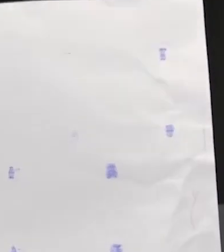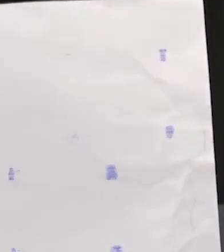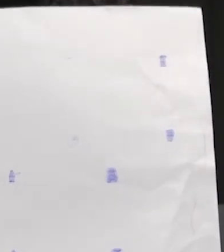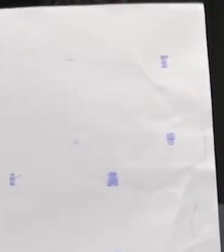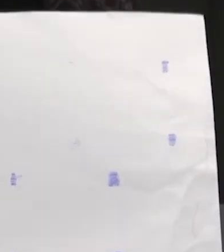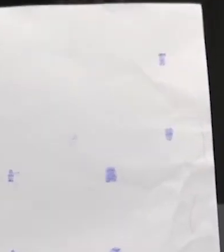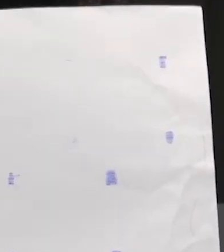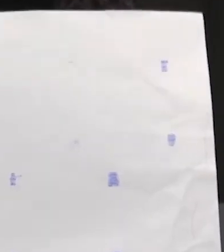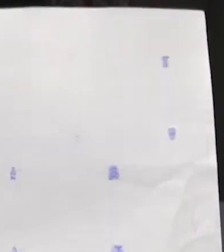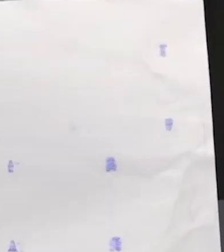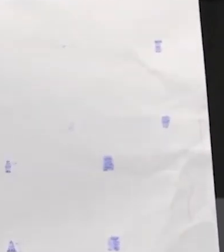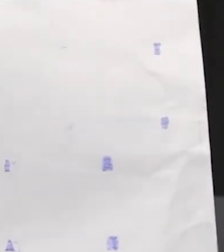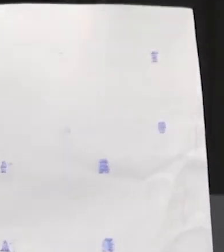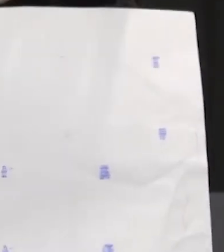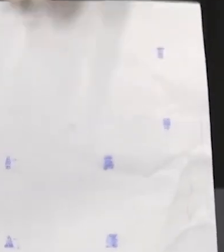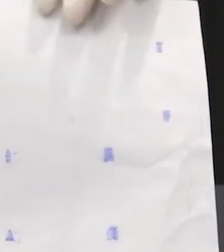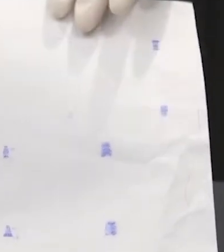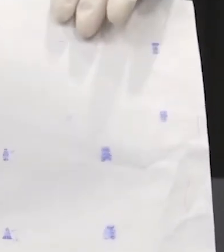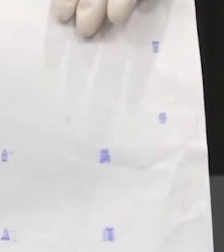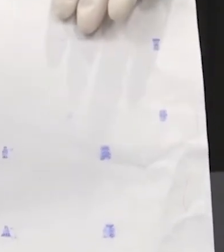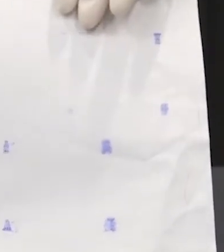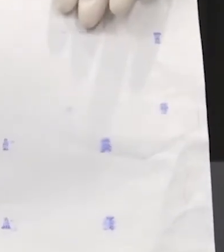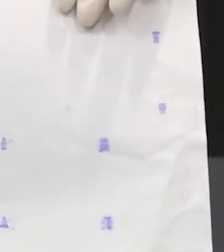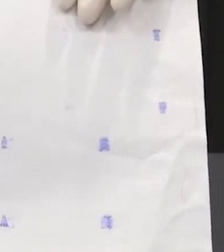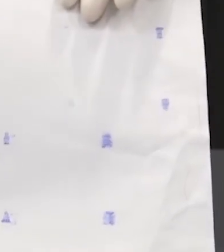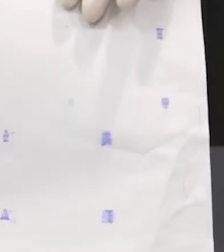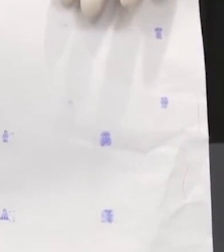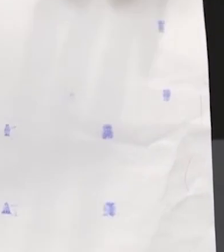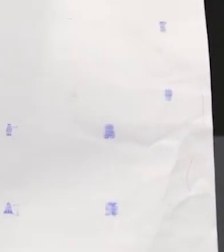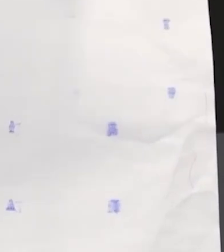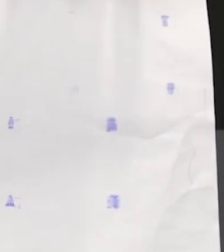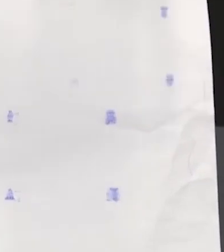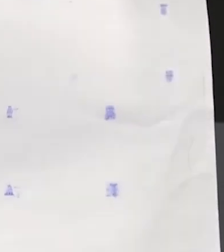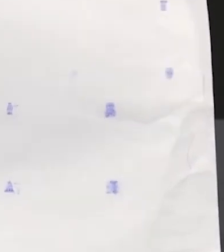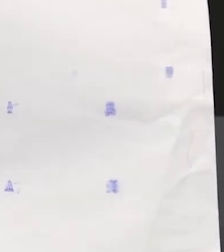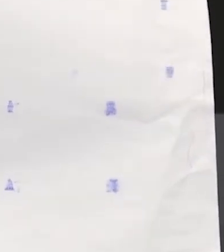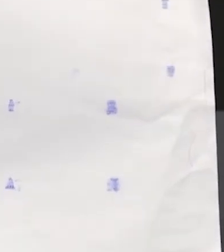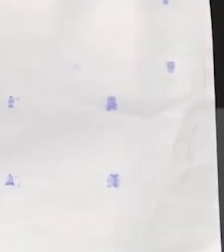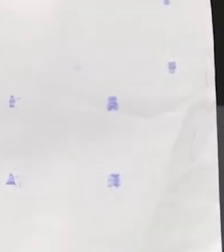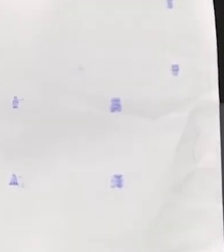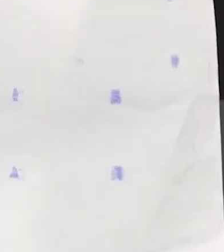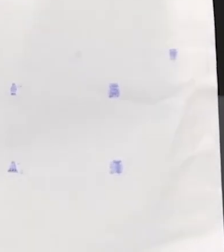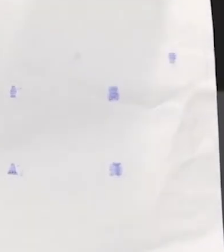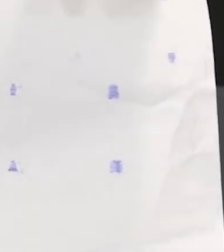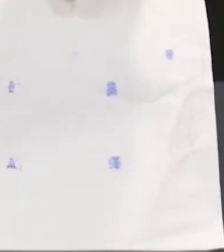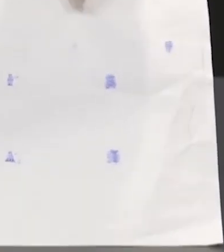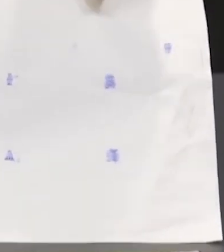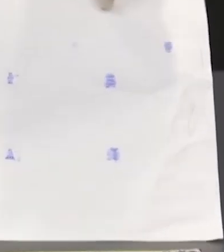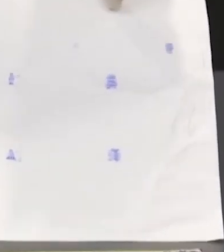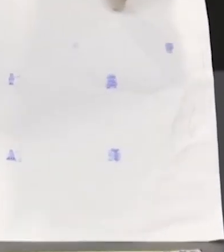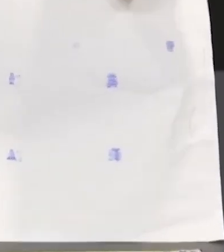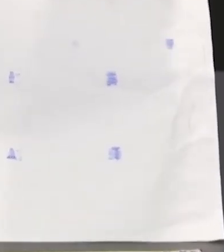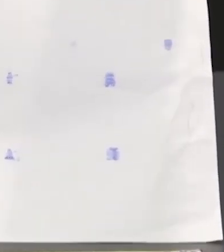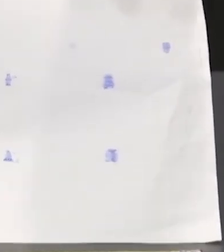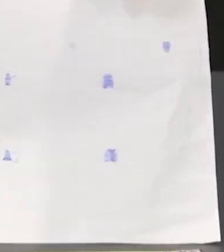السياره يعني اي جسم متحرك سواء متسارع او متباطئ او ايا كانت نوع حركته ما علي الا ان اقوم